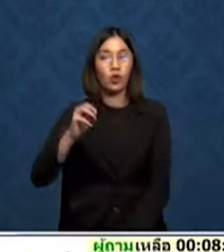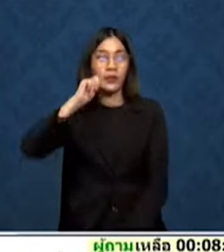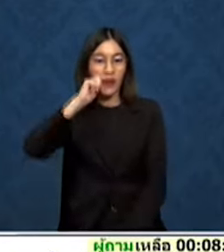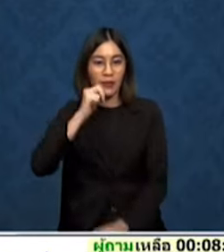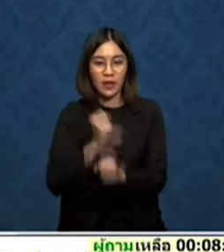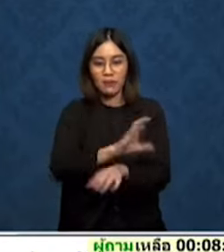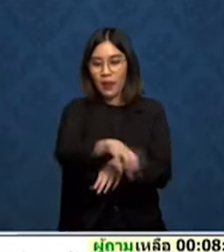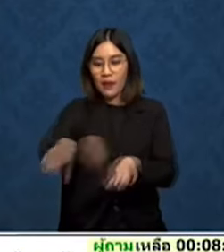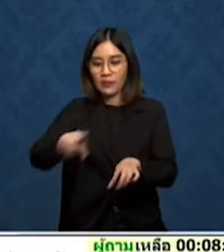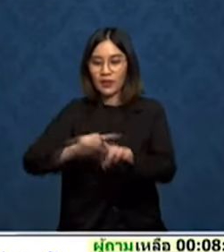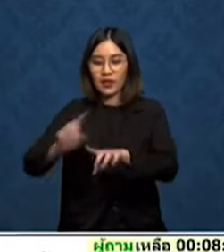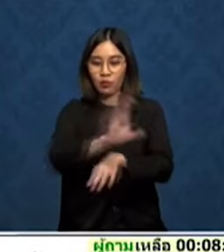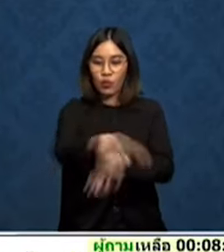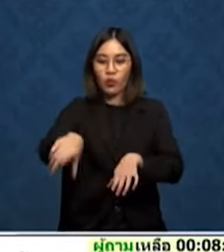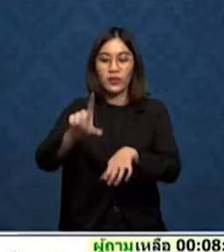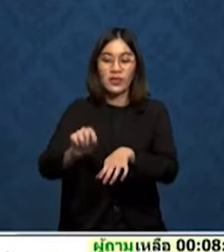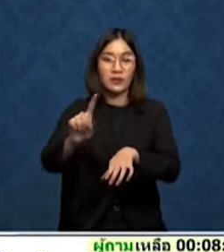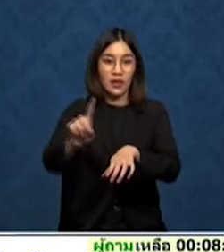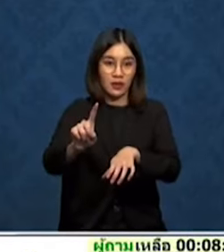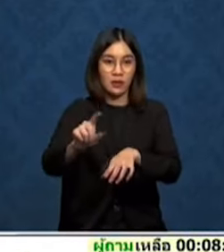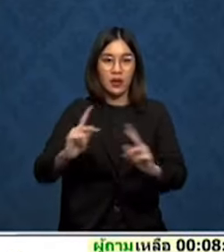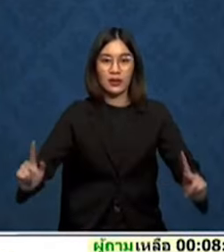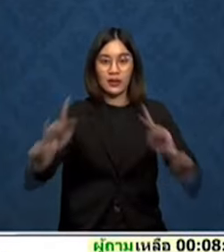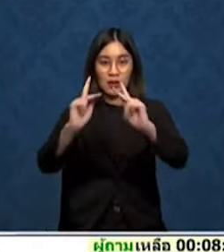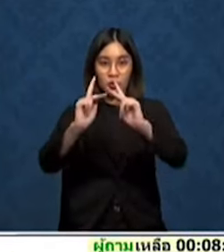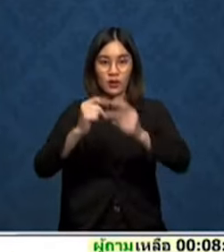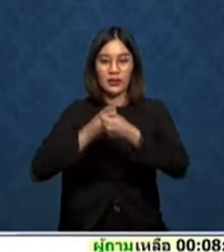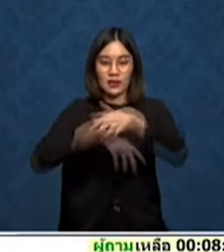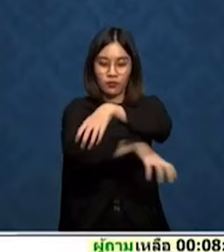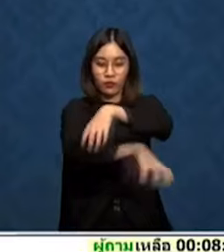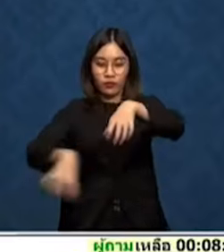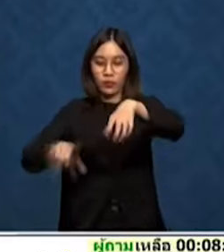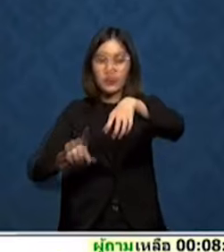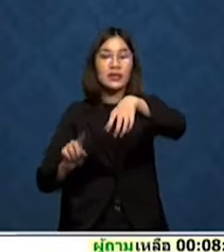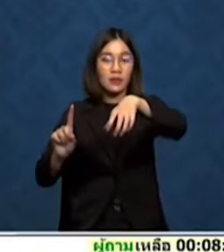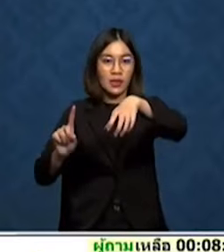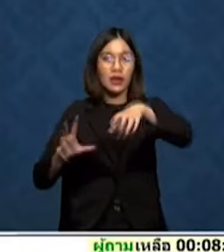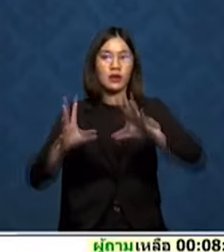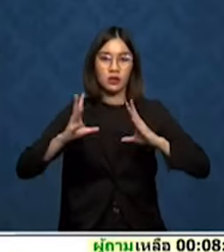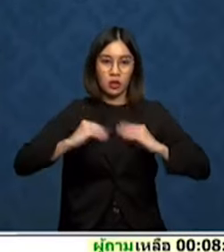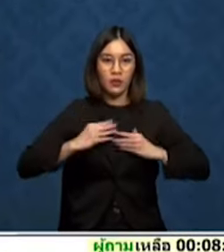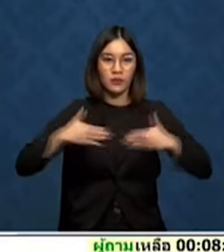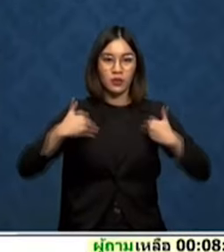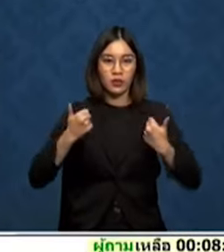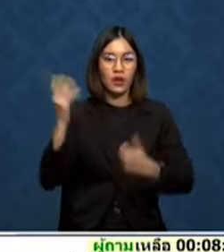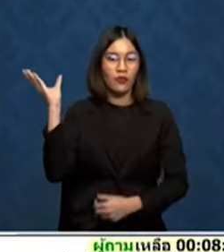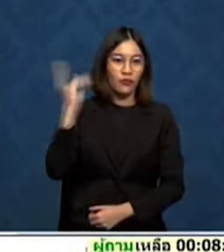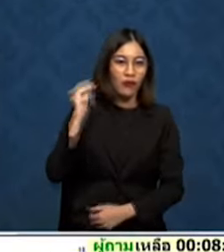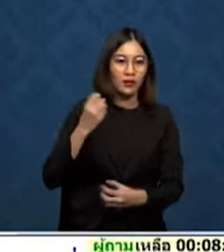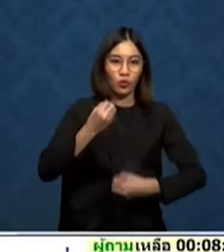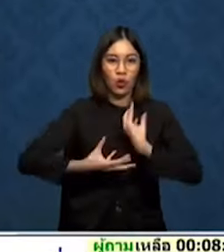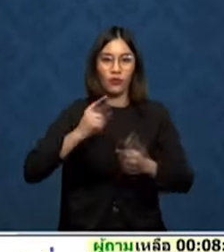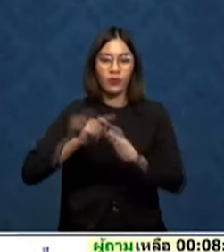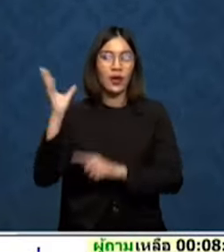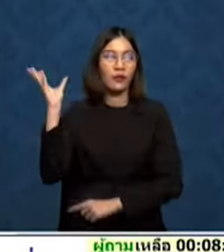หน่วยงานอื่นๆอีก 21หน่วยงานภายใต้การกำกับดูแลของกระทรวงเกษตรราชากรนะครับเรายินดีที่จะรับฟังความเห็นนะครับ